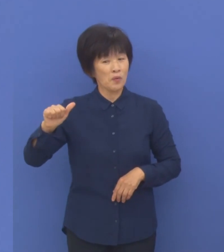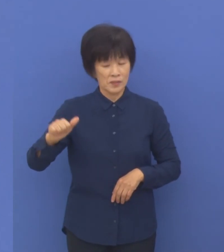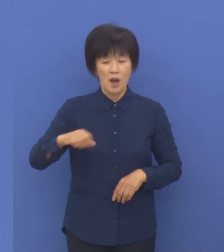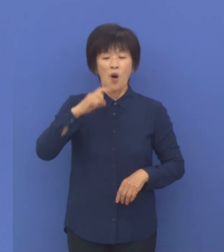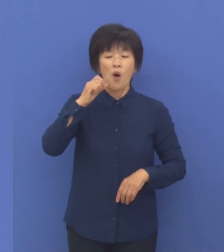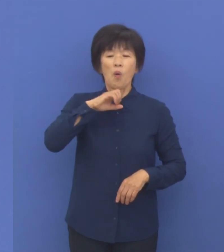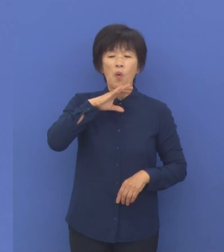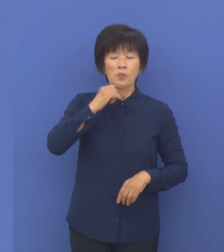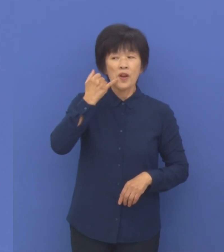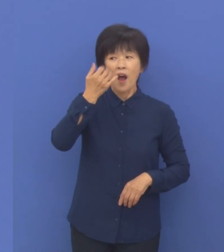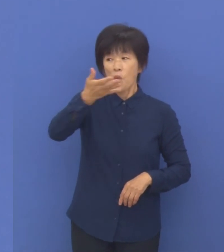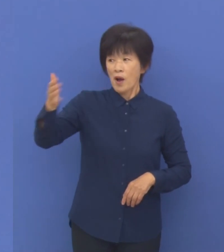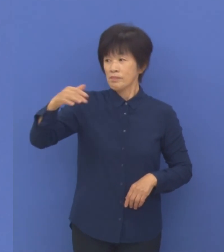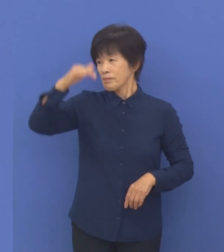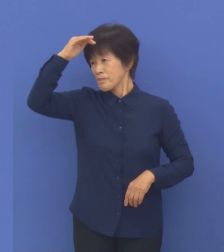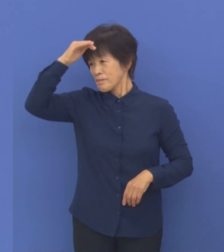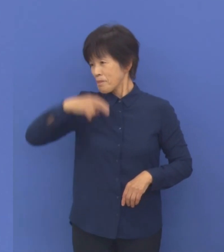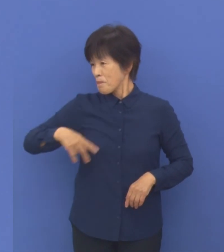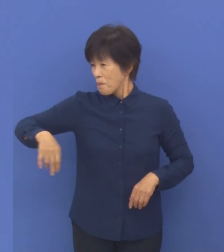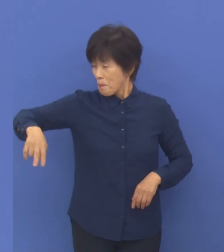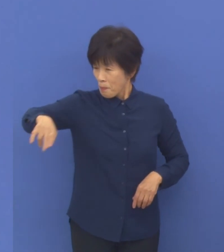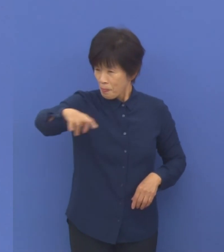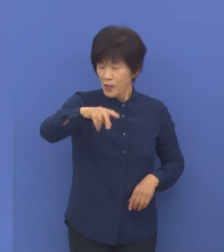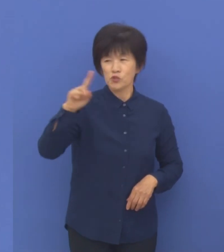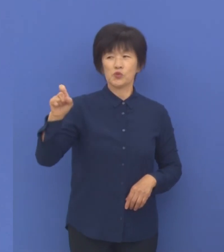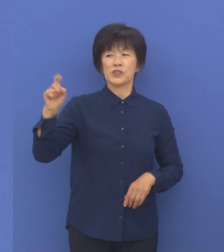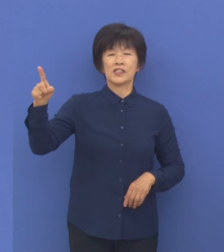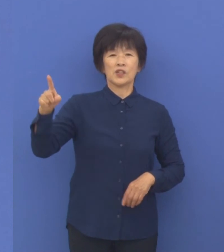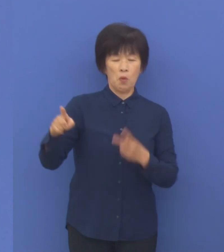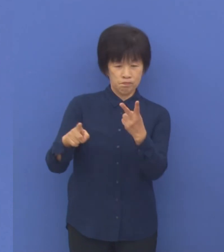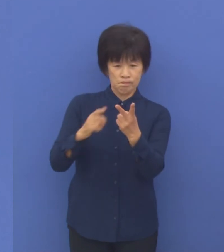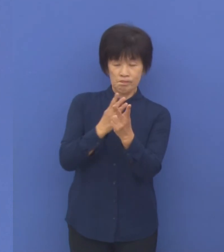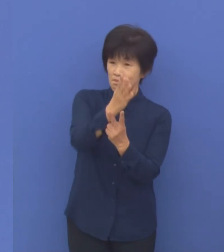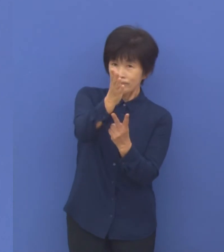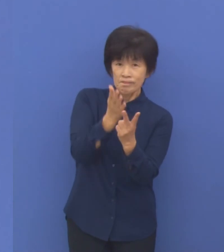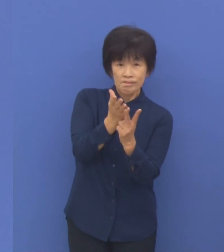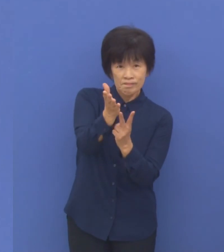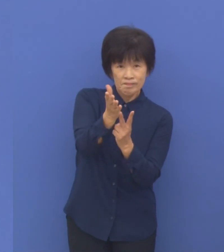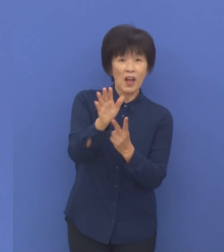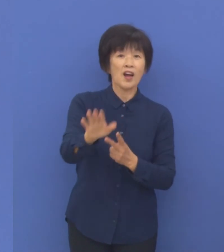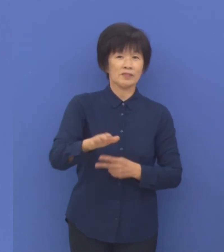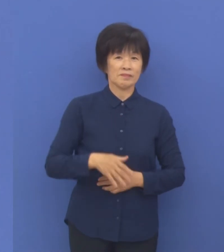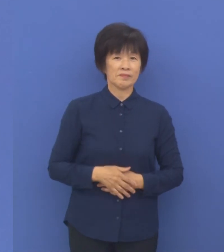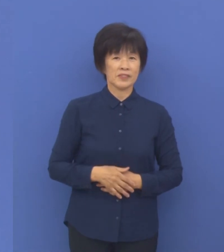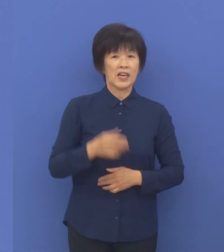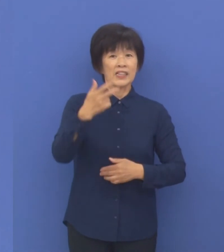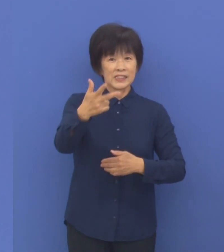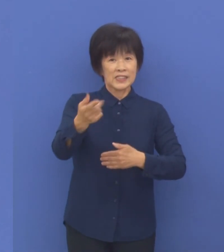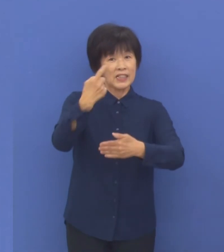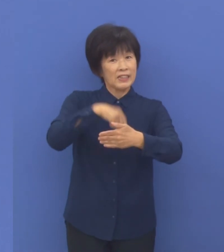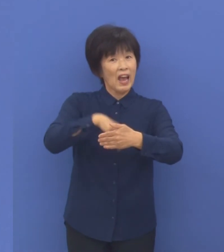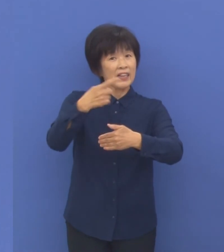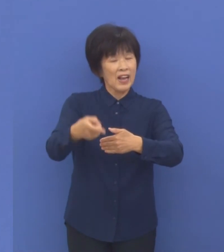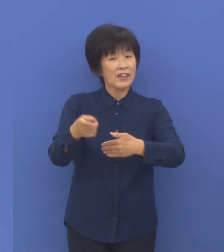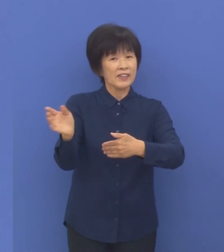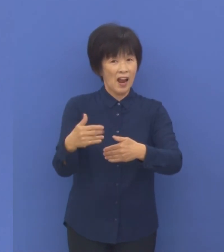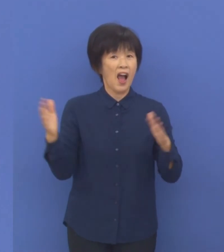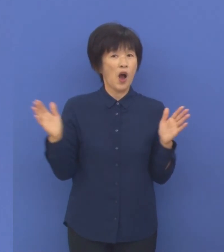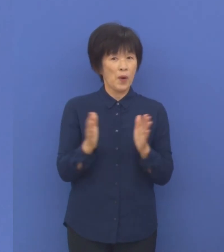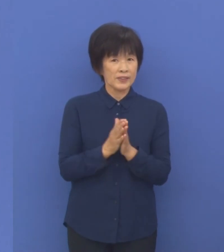コースの11キロの計2コースを設定しており市内外から合わせて